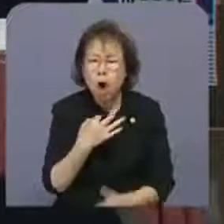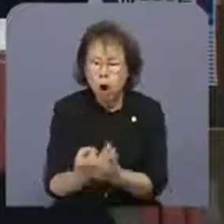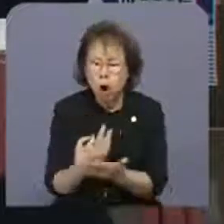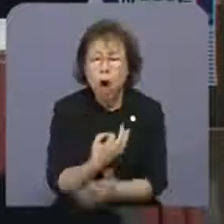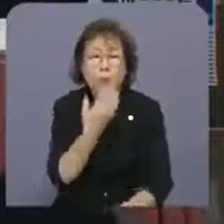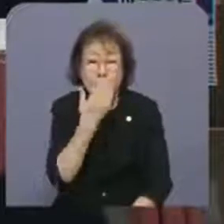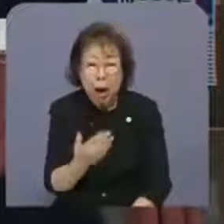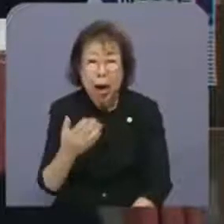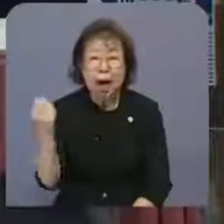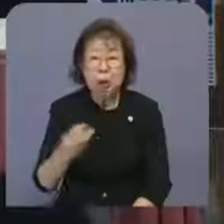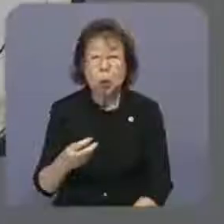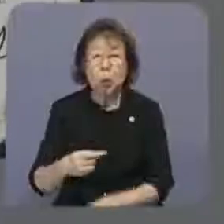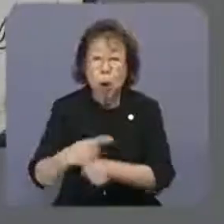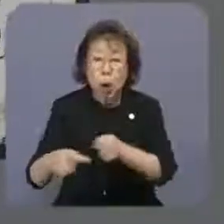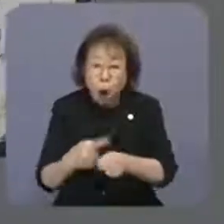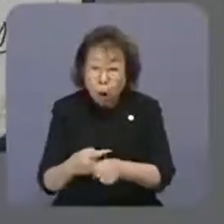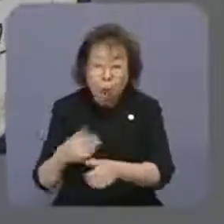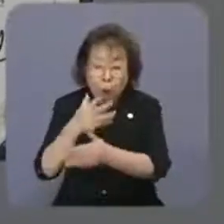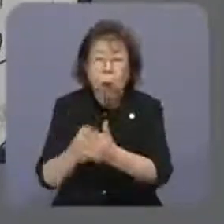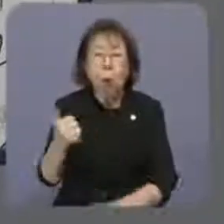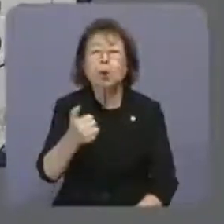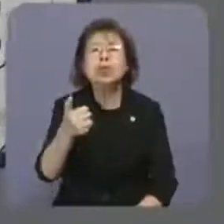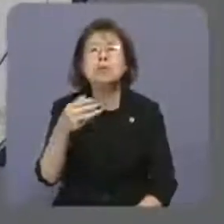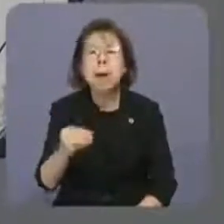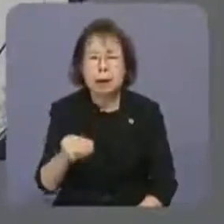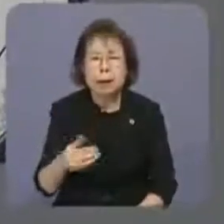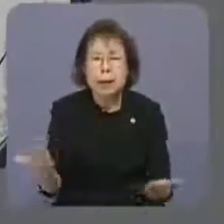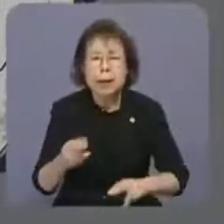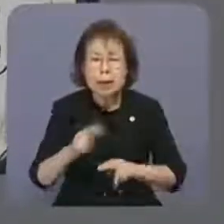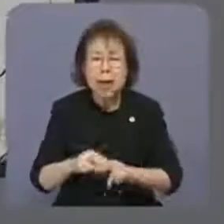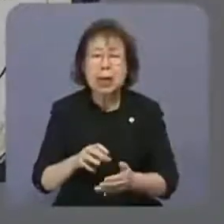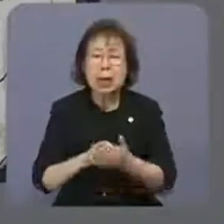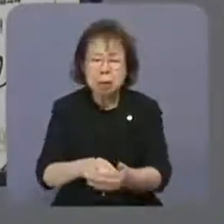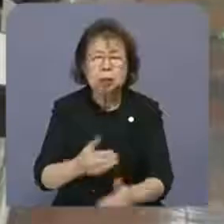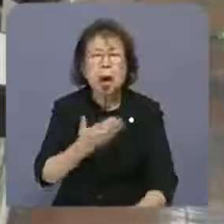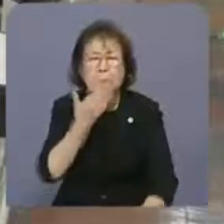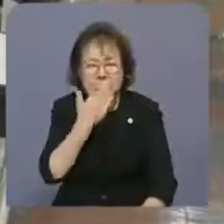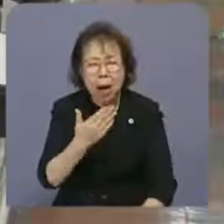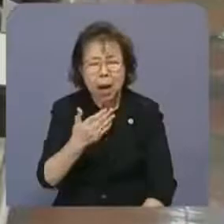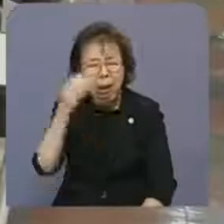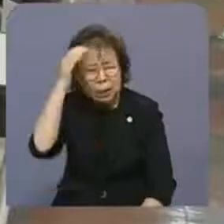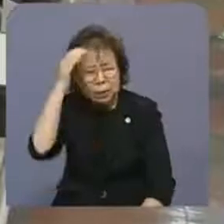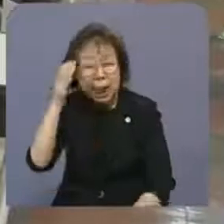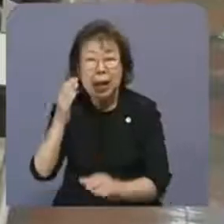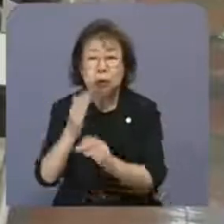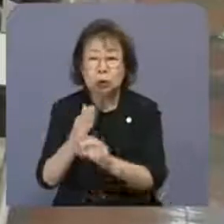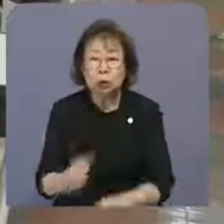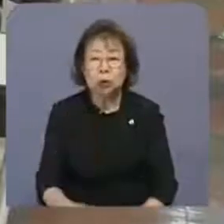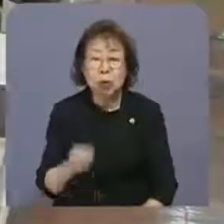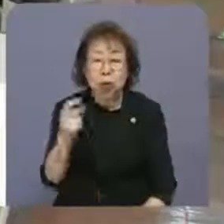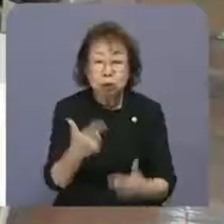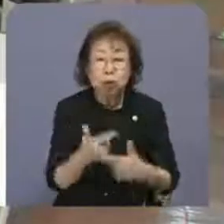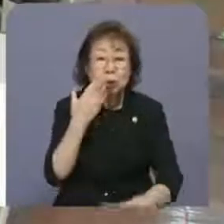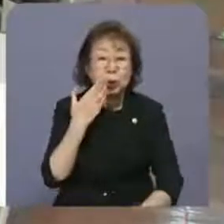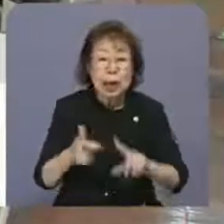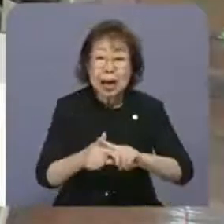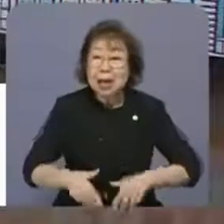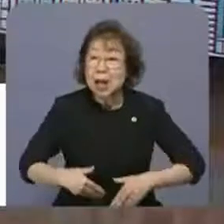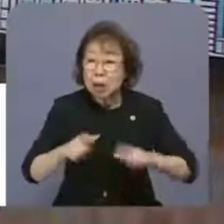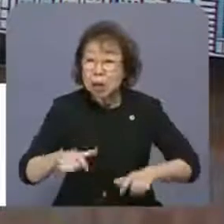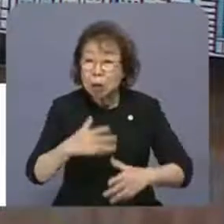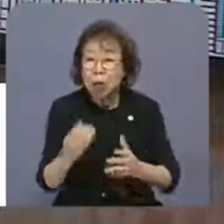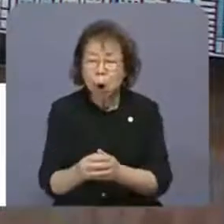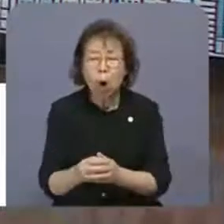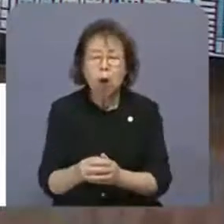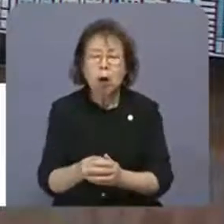유발 효과와 50만 명의 고용 창출이 기대된다고 말했습니다. 또 불경의 관광 마이스 인프라를